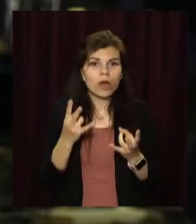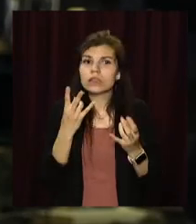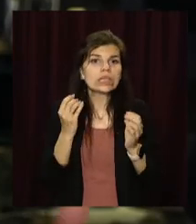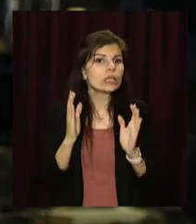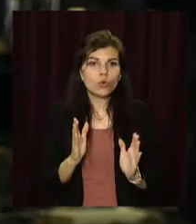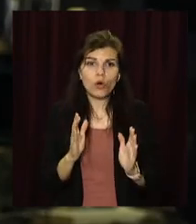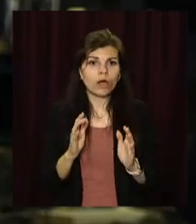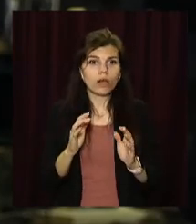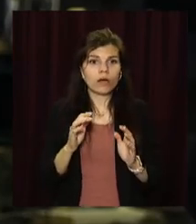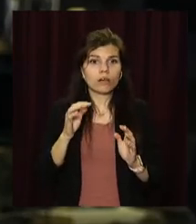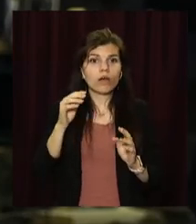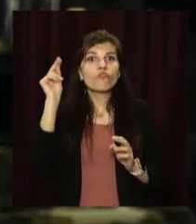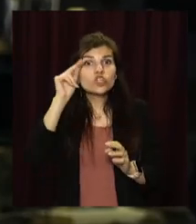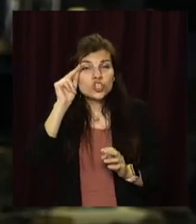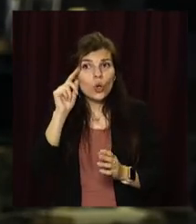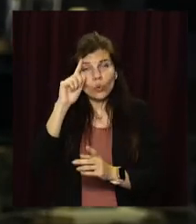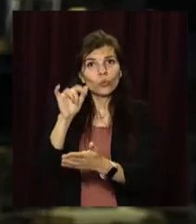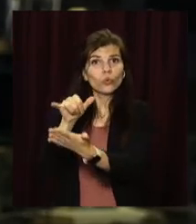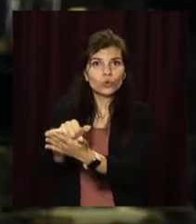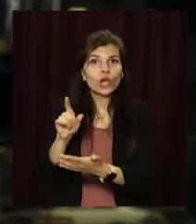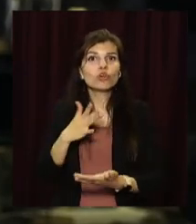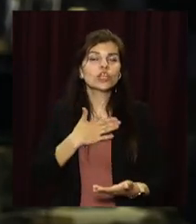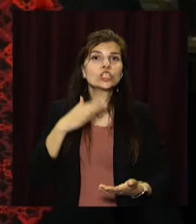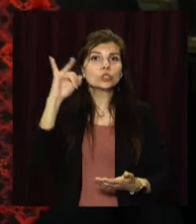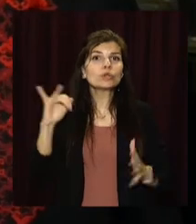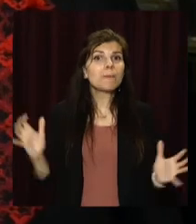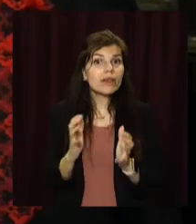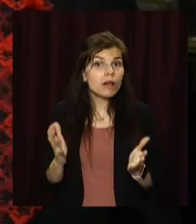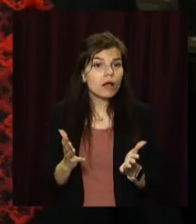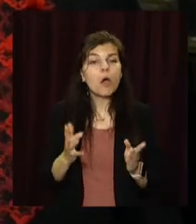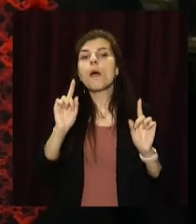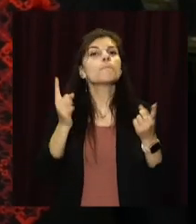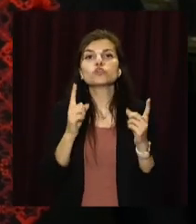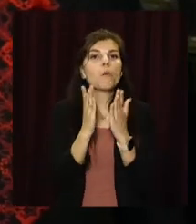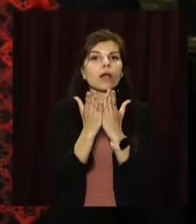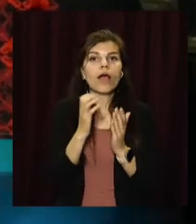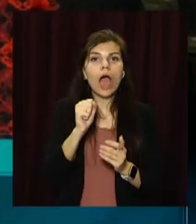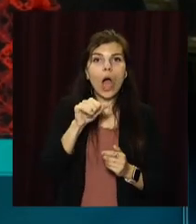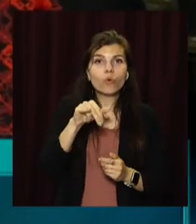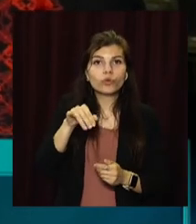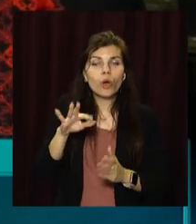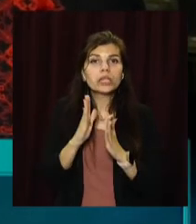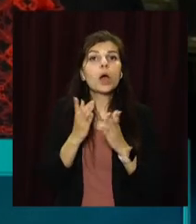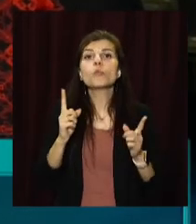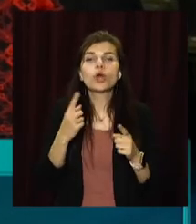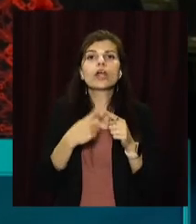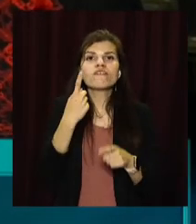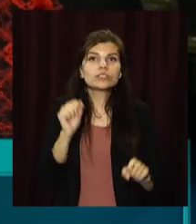там пропагувати, вчитися треба, і щоб нашу історію зберігати. Чому аудіокнига? Бо це ще одна можливість, ще